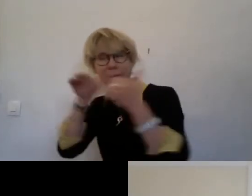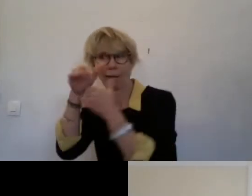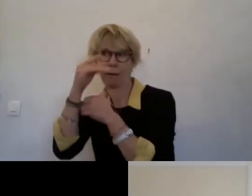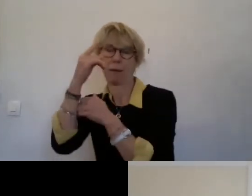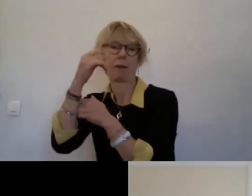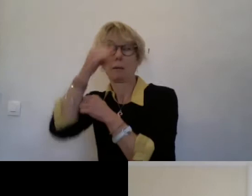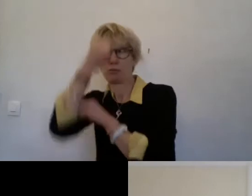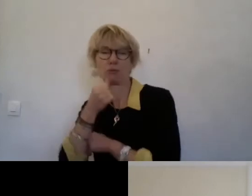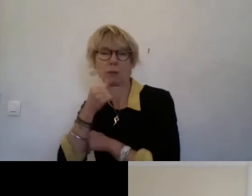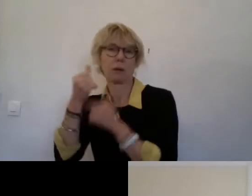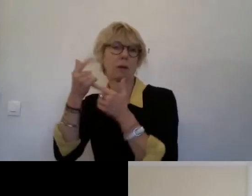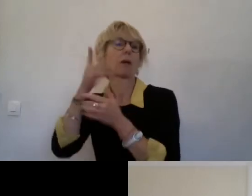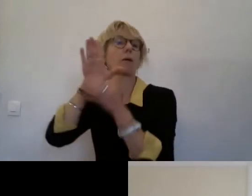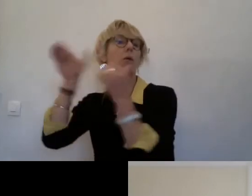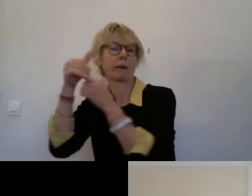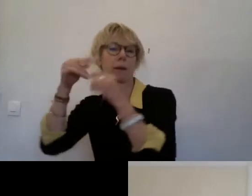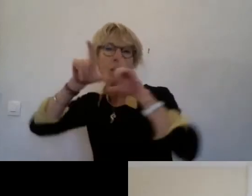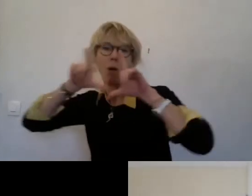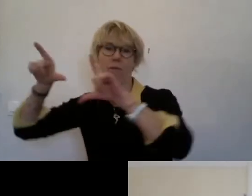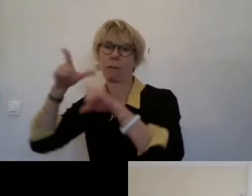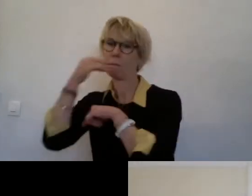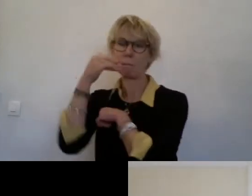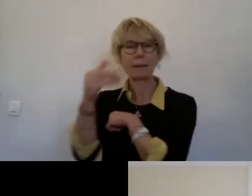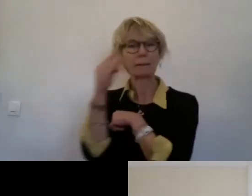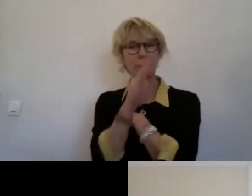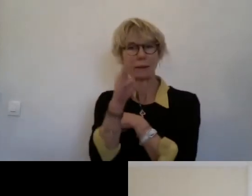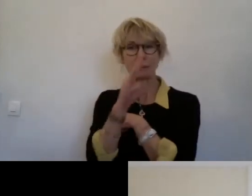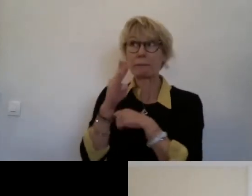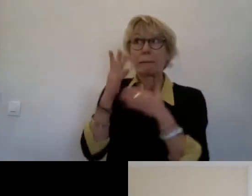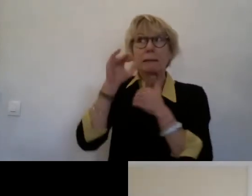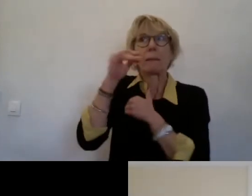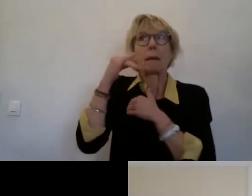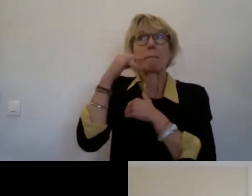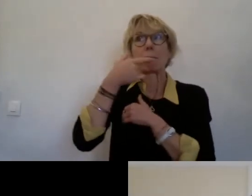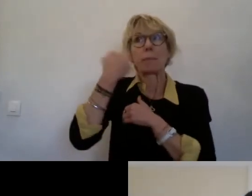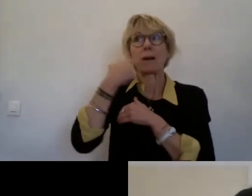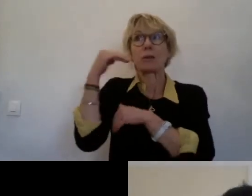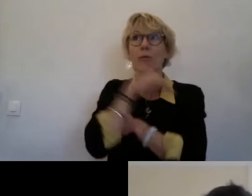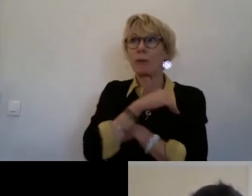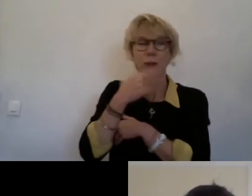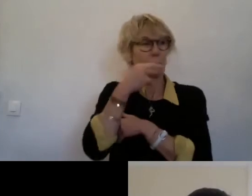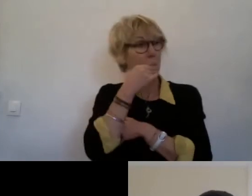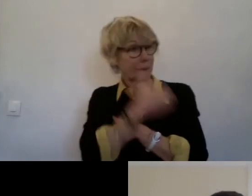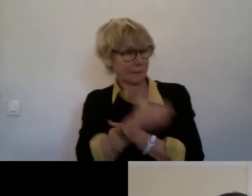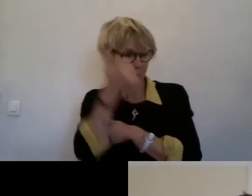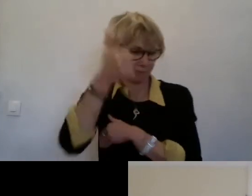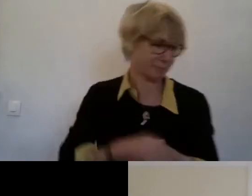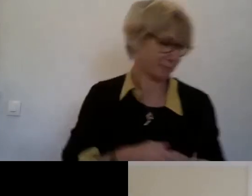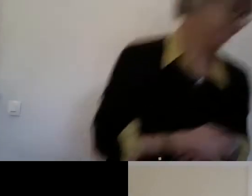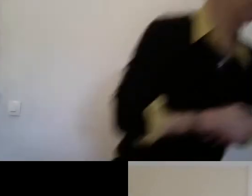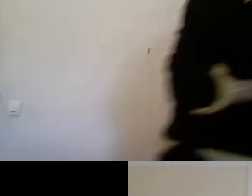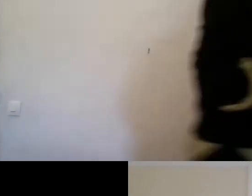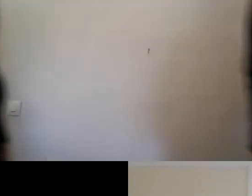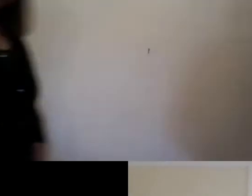Bien. Merci Benjamin. J'espère que je n'ai pas parlé trop vite. Non, du tout. Non, vraiment. Très bien, merci. Alors, on va écouter votre